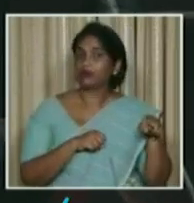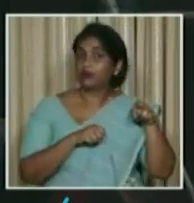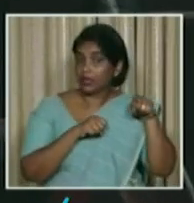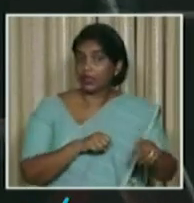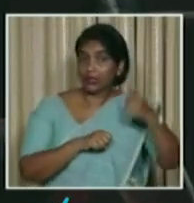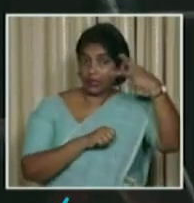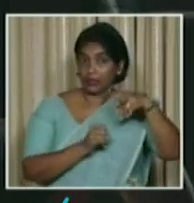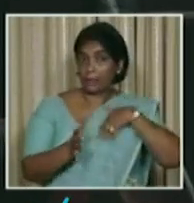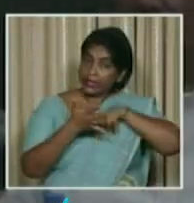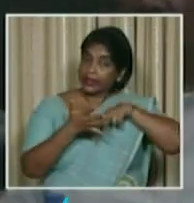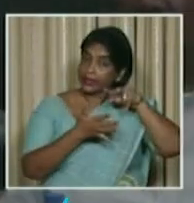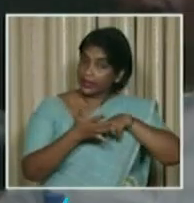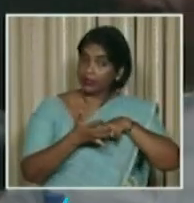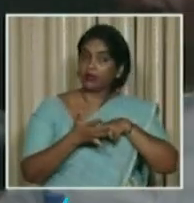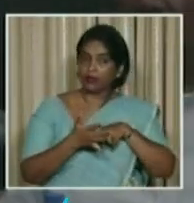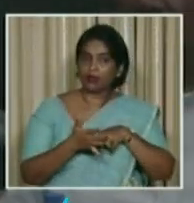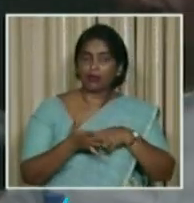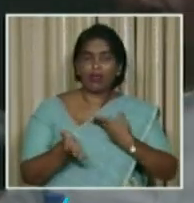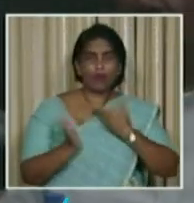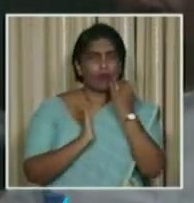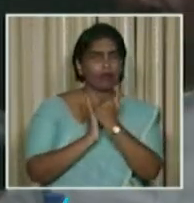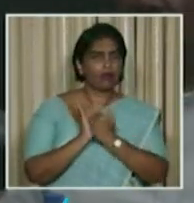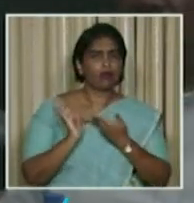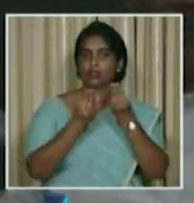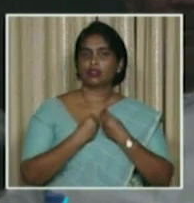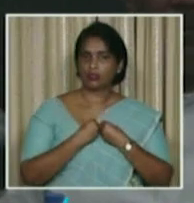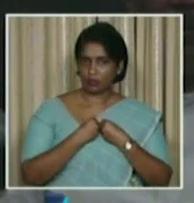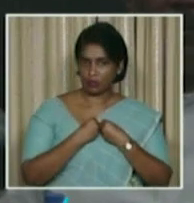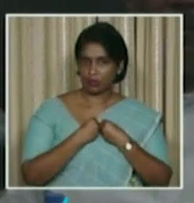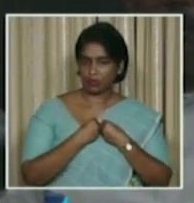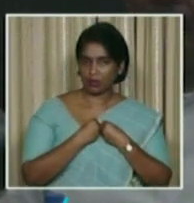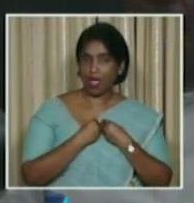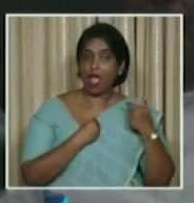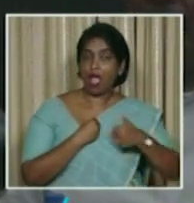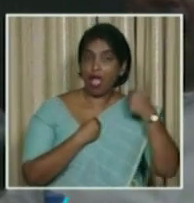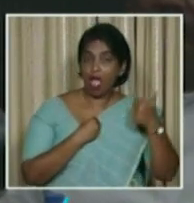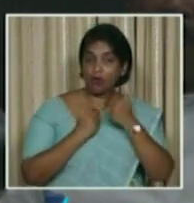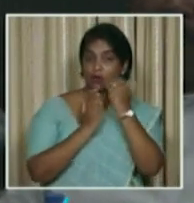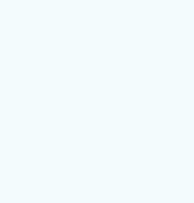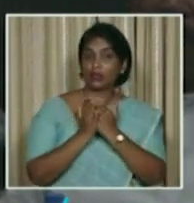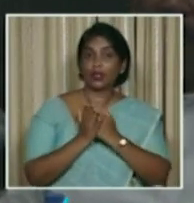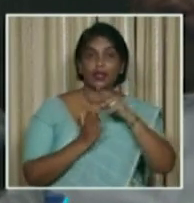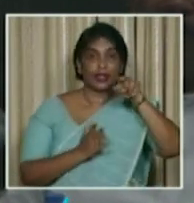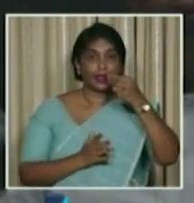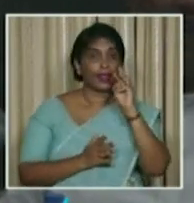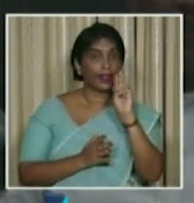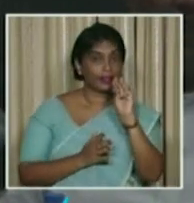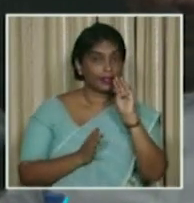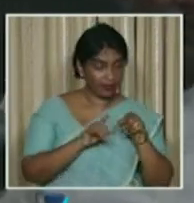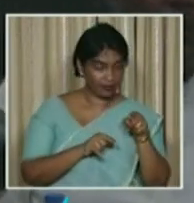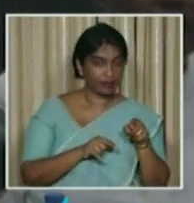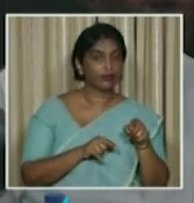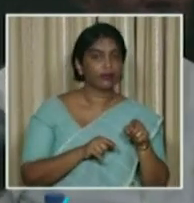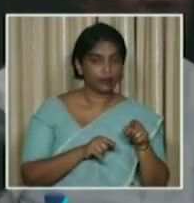නියෝජ්‍ය මහලේකම්වරයා පිළිගත්තා. අපිට තියෙන ස්ථාවර නියෝගවල ඕවා නැහැ. එතකොට මේ අලුත් ස්ථාවර නියෝගවල 136